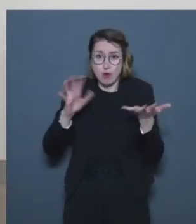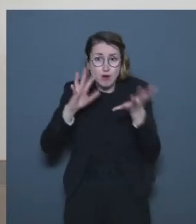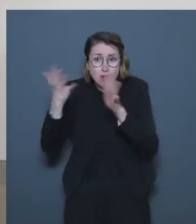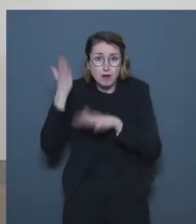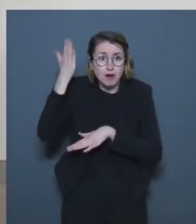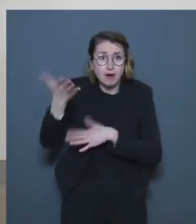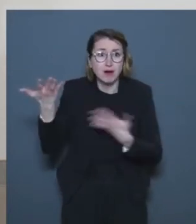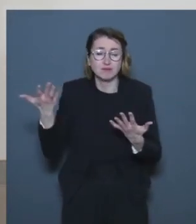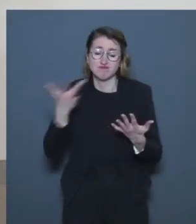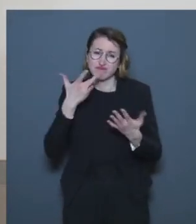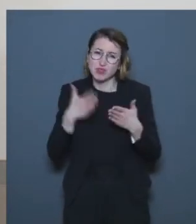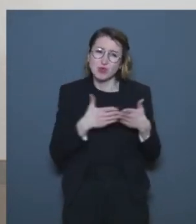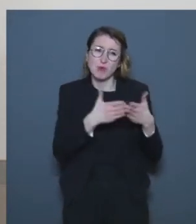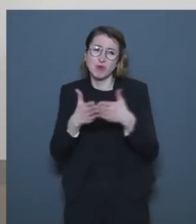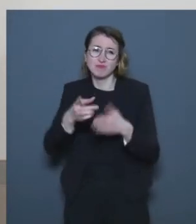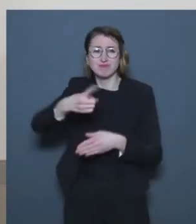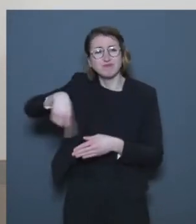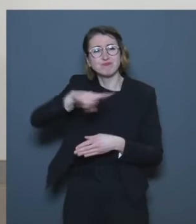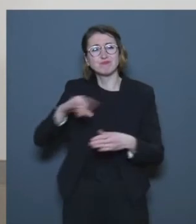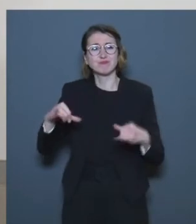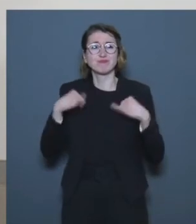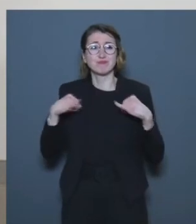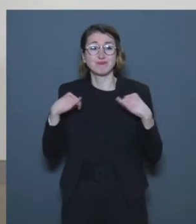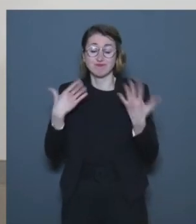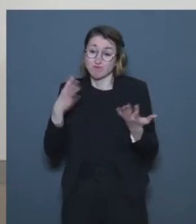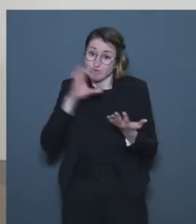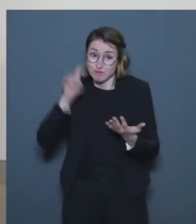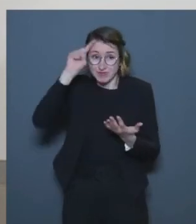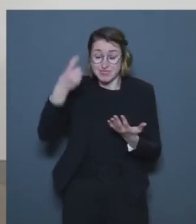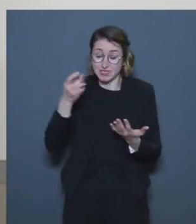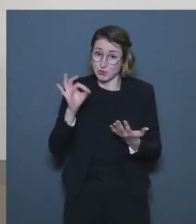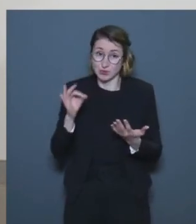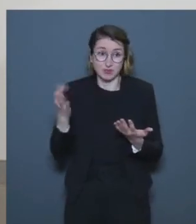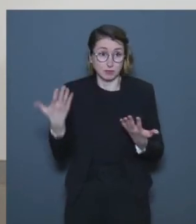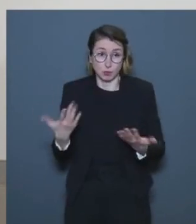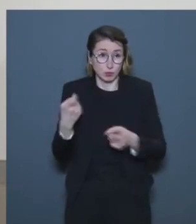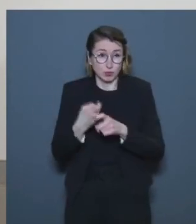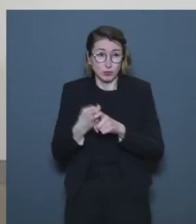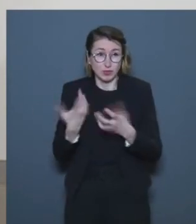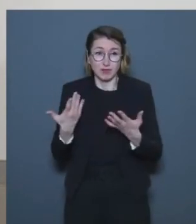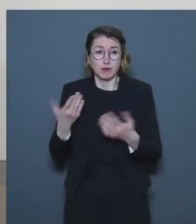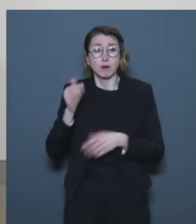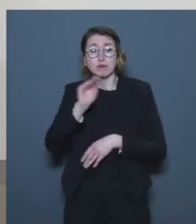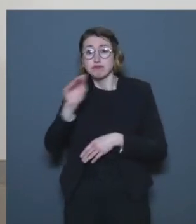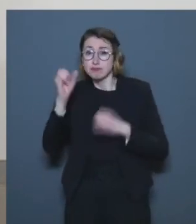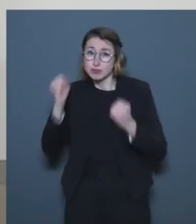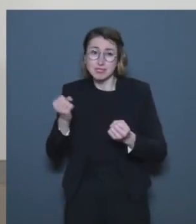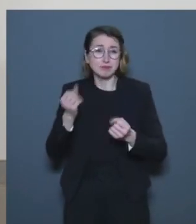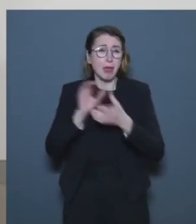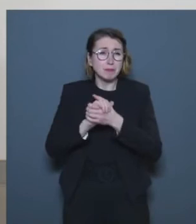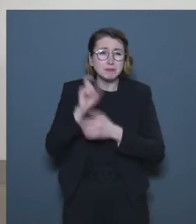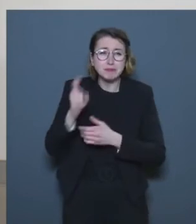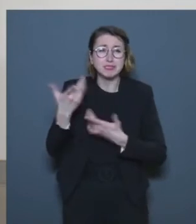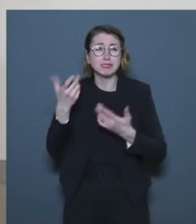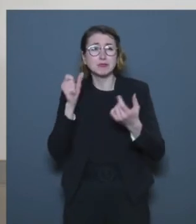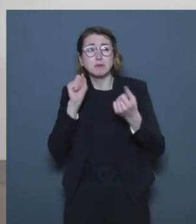que dans ces moments difficiles, n'hésitez pas à parler à d'autres, à vous fixer un